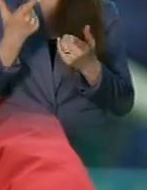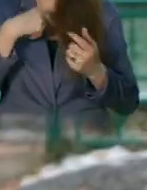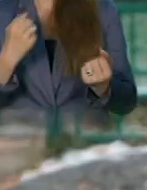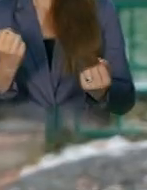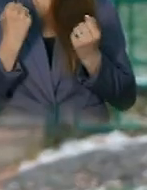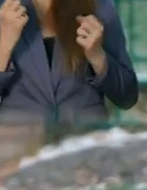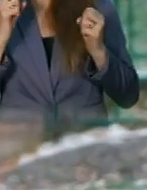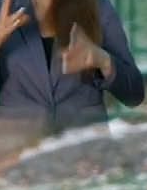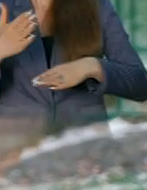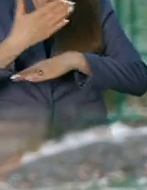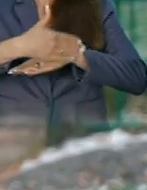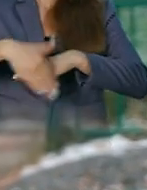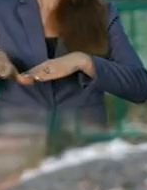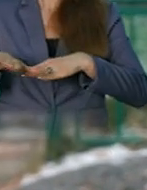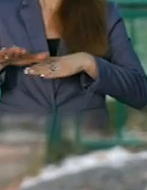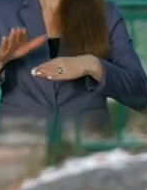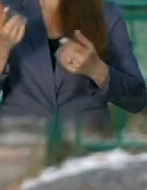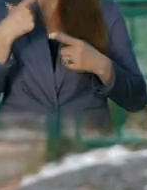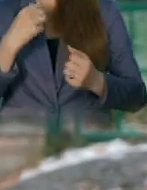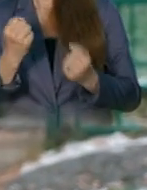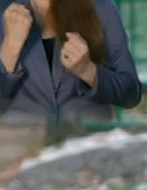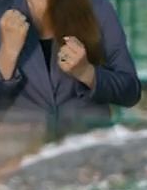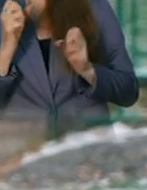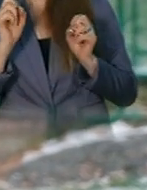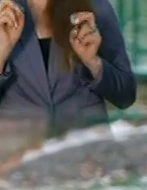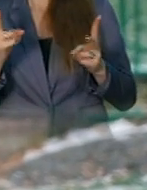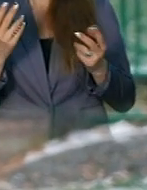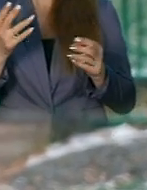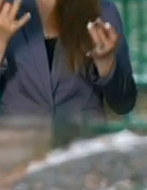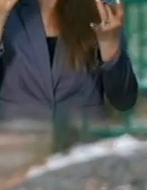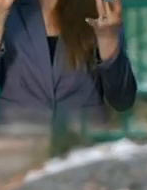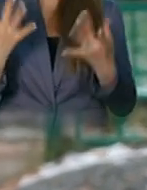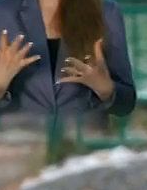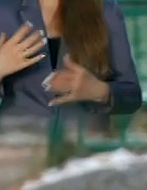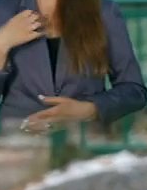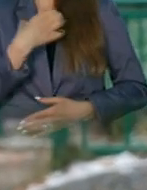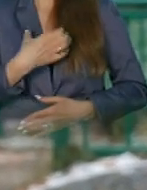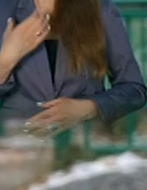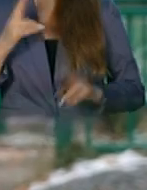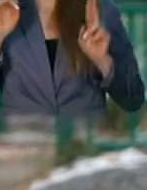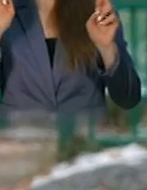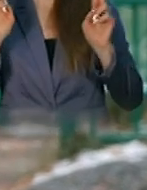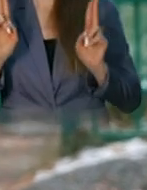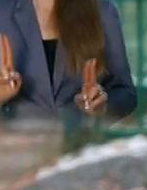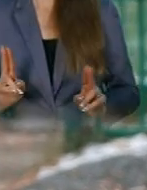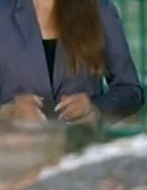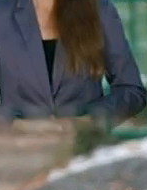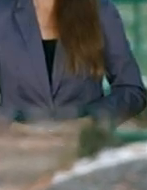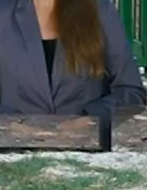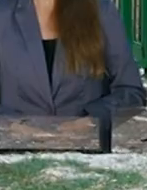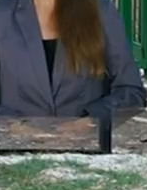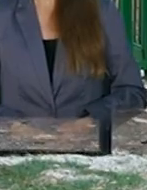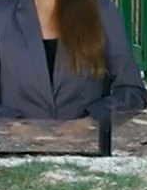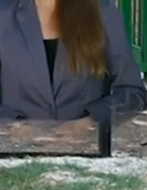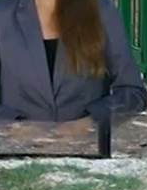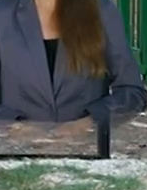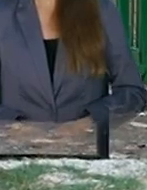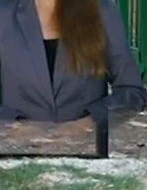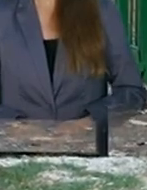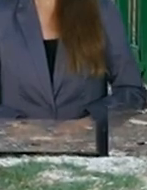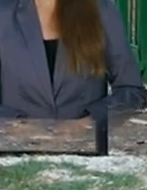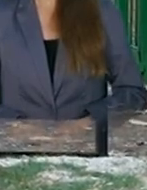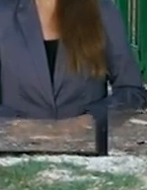серуен кезінде өзіңді аурудан қалай қорғауға болады? Бірнеше қарапайым, бірақ өте маңызды ережелер бар.